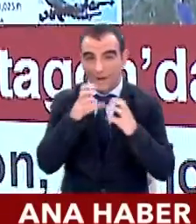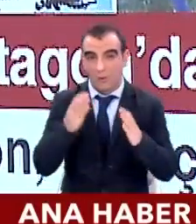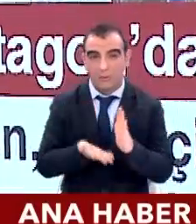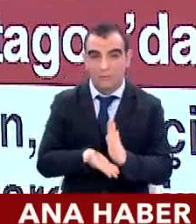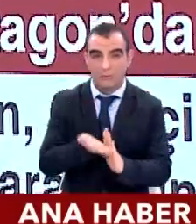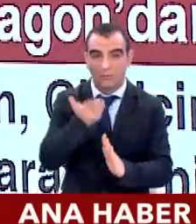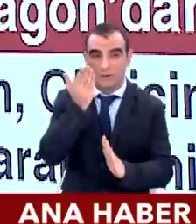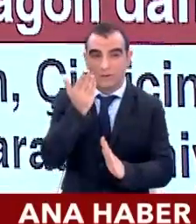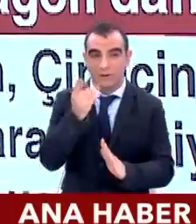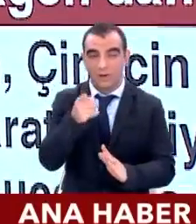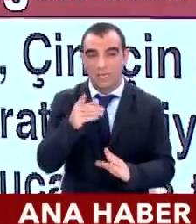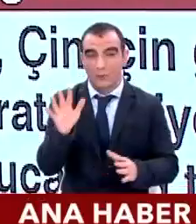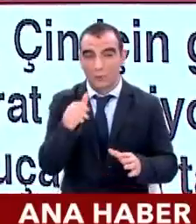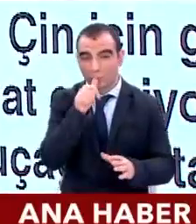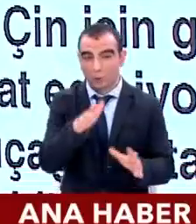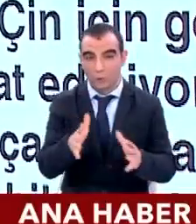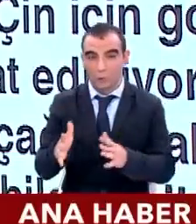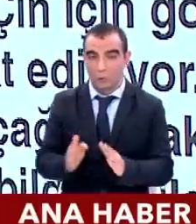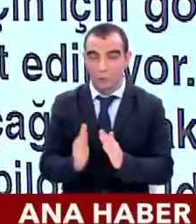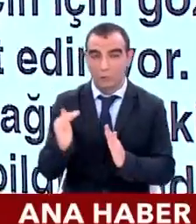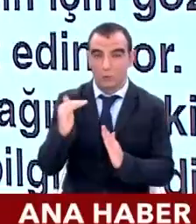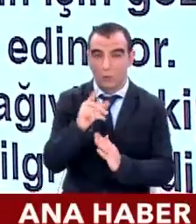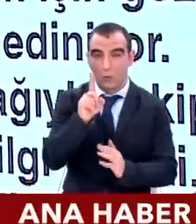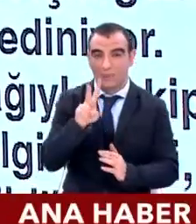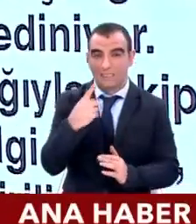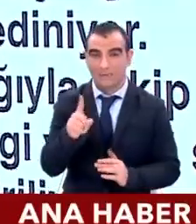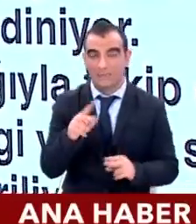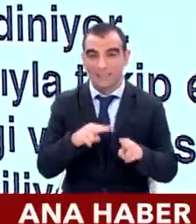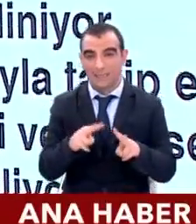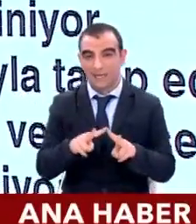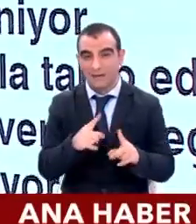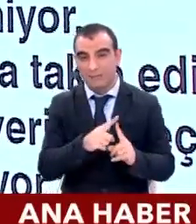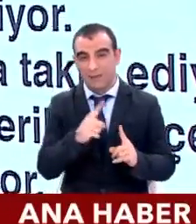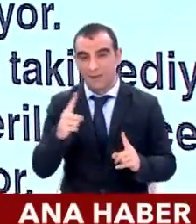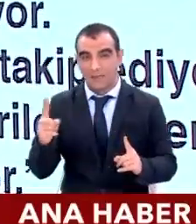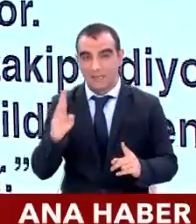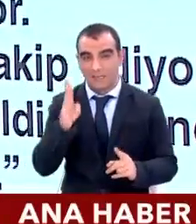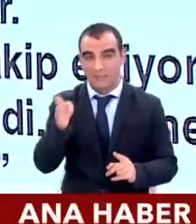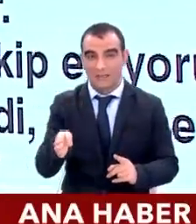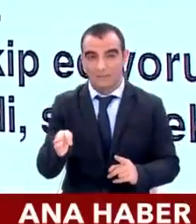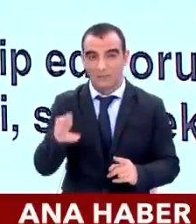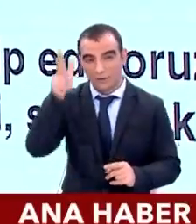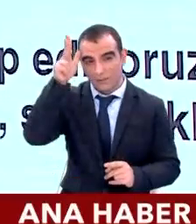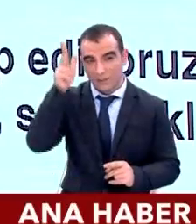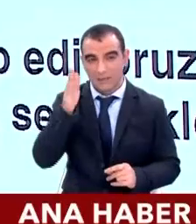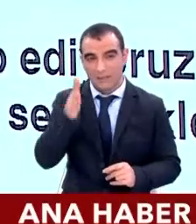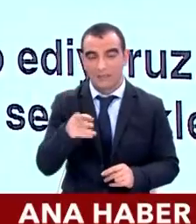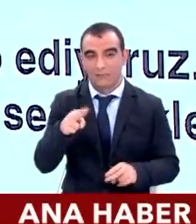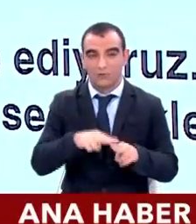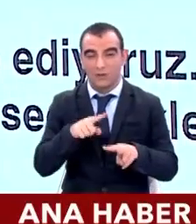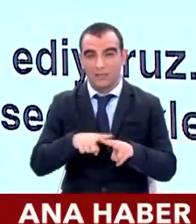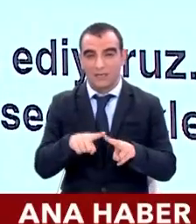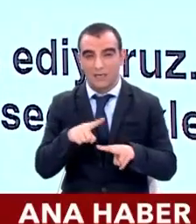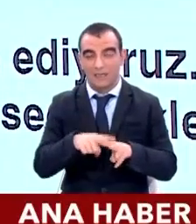pasifliğin üzerinden 12 bin kilometreye gitmiş Gitmiş gitmiş Gitmiş Amerika'ya girmiş Kanada'dan